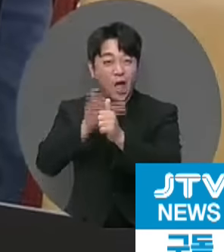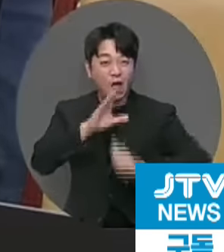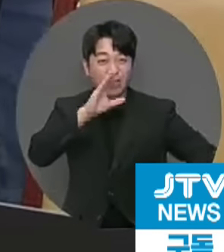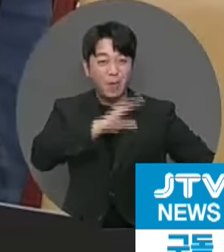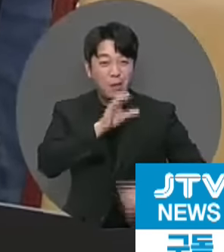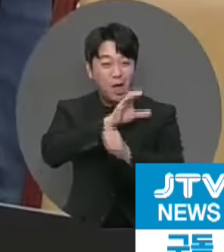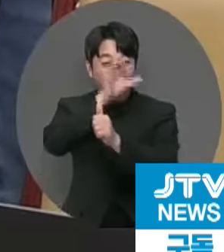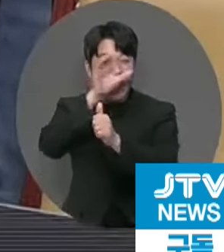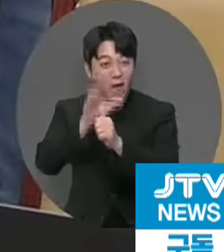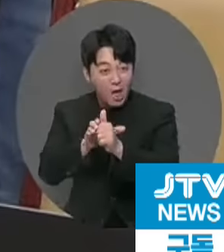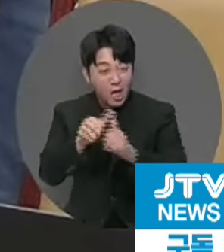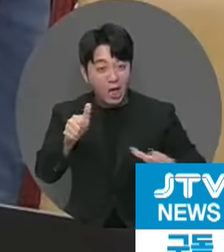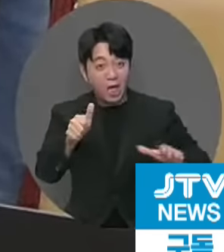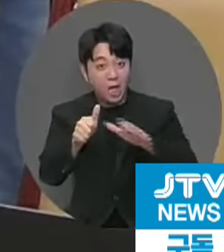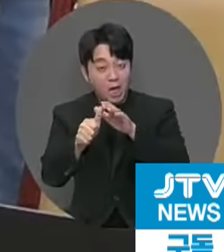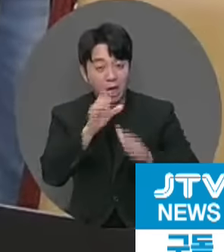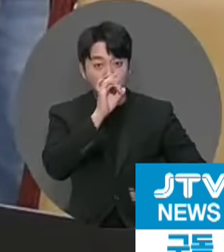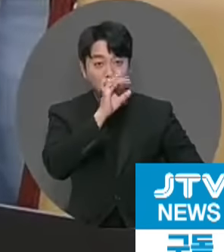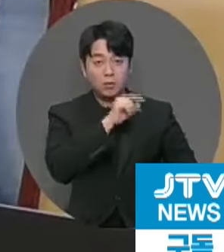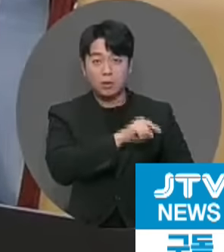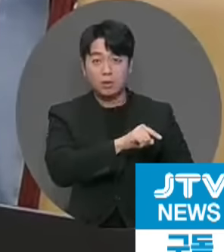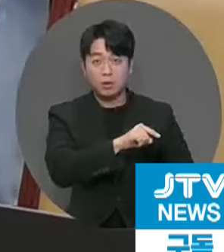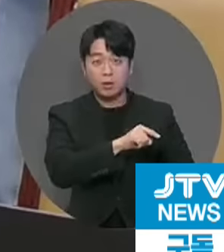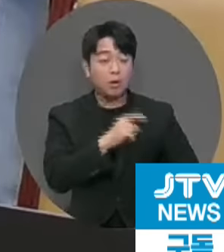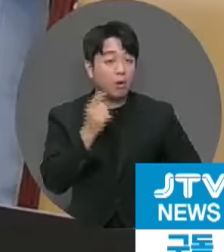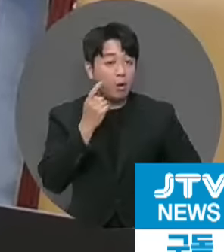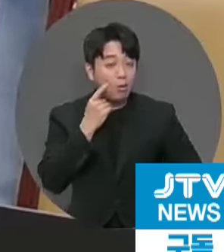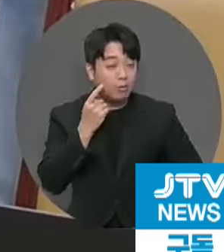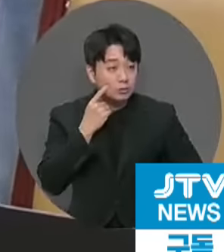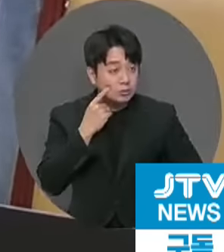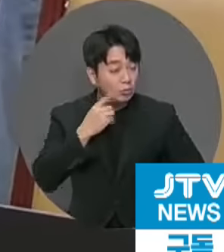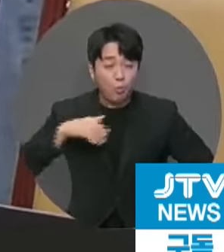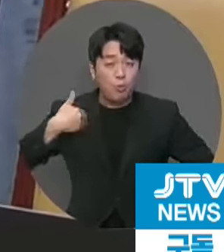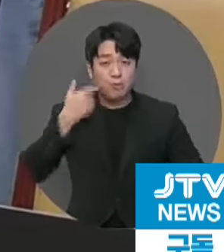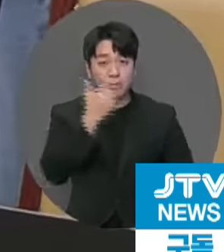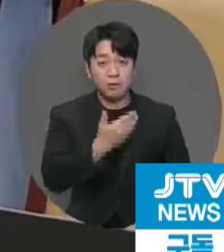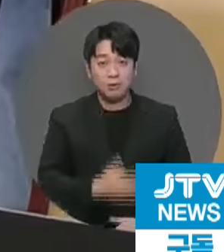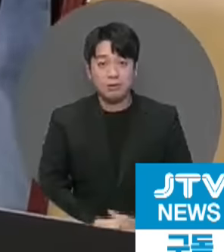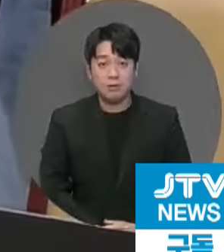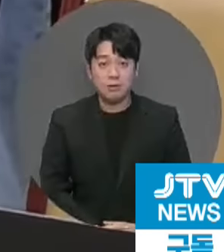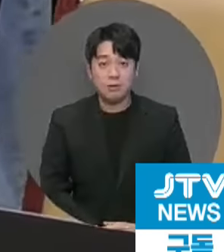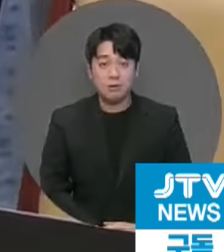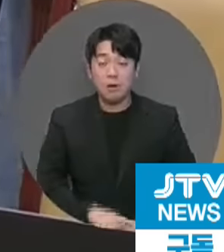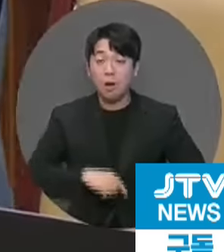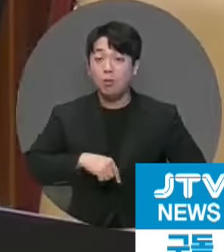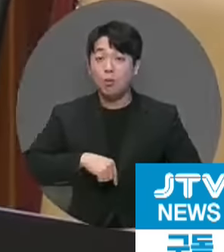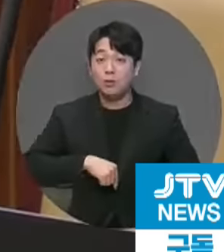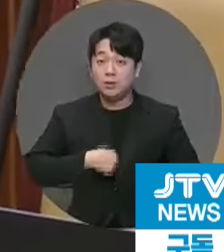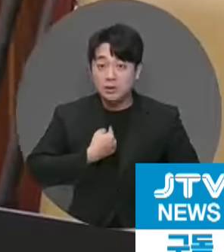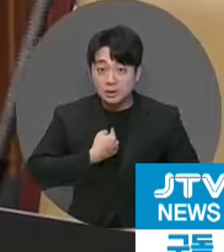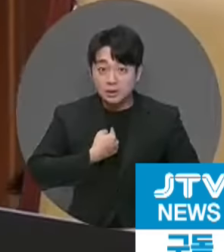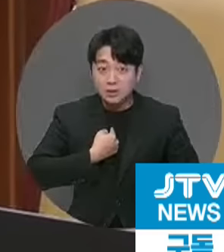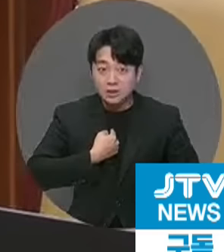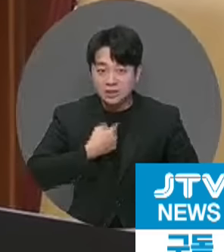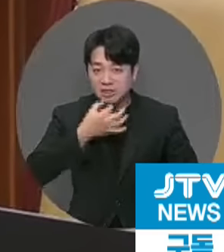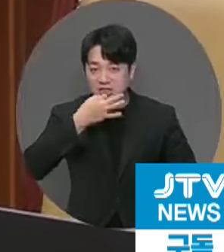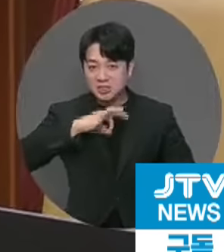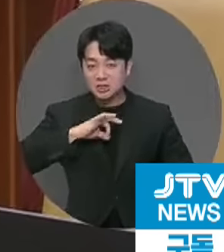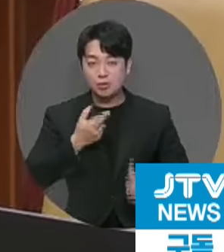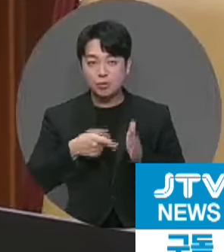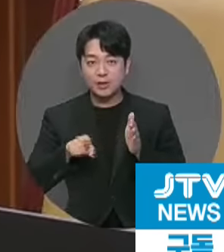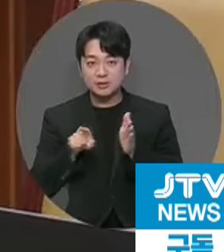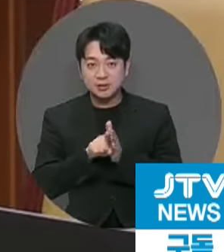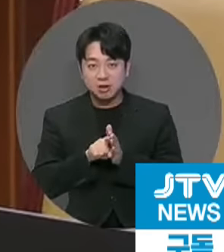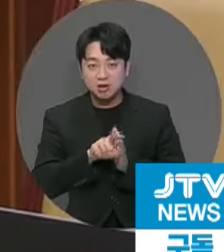같은데 거짓말의 개념 자체를 이해를 못하시는 것 같아요. 본인이 본인한테 유리하기 위해서 내가 그런 얘기